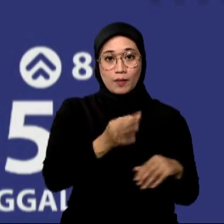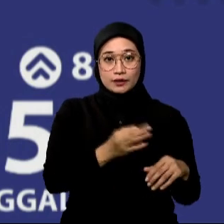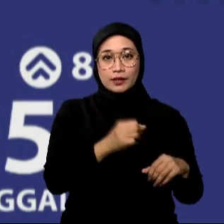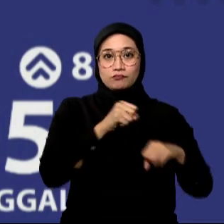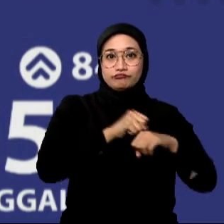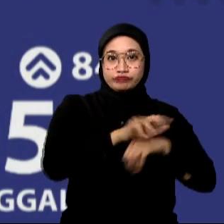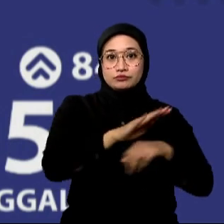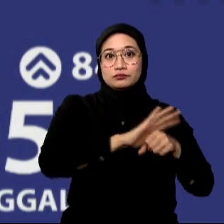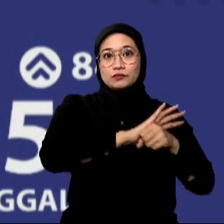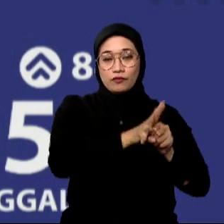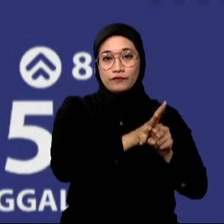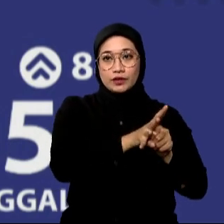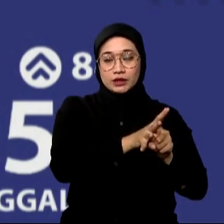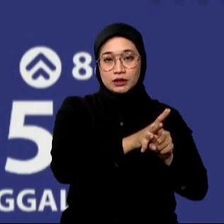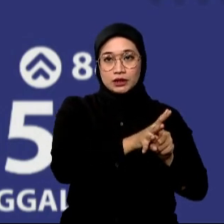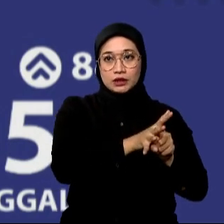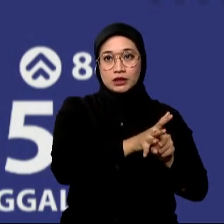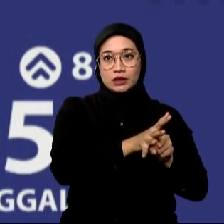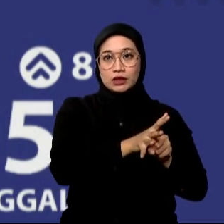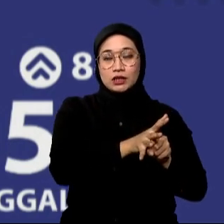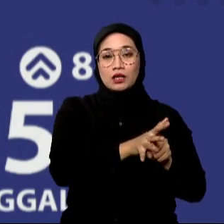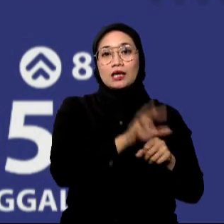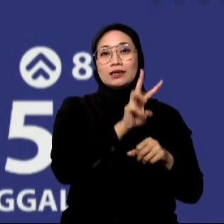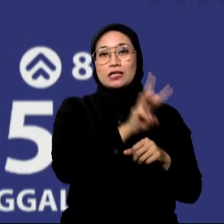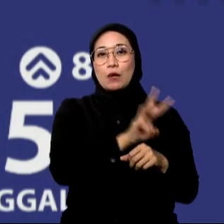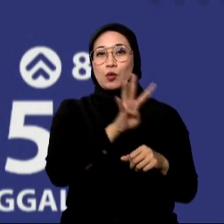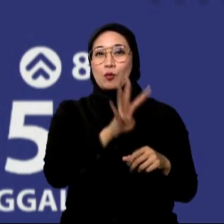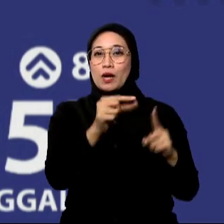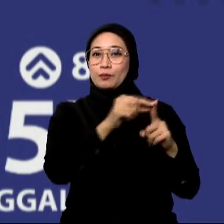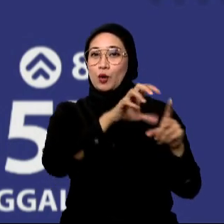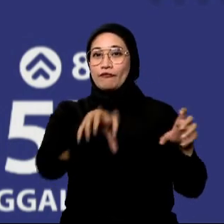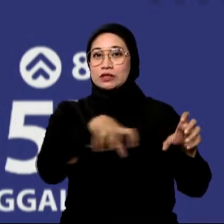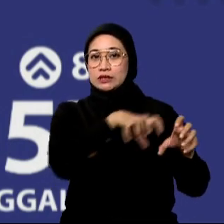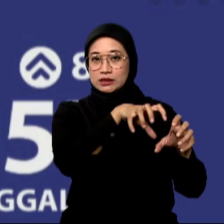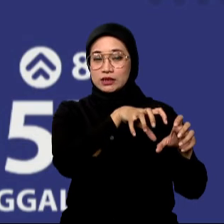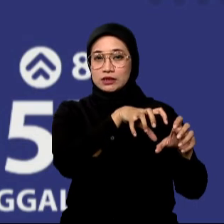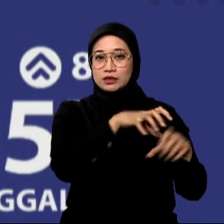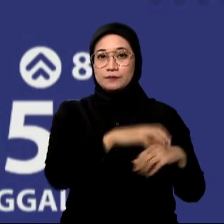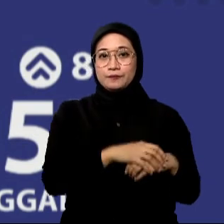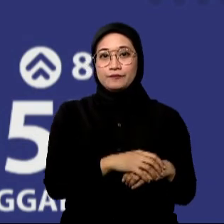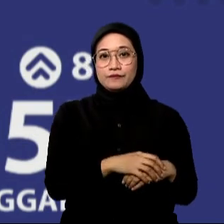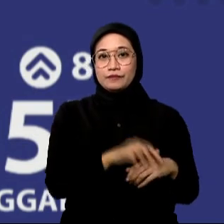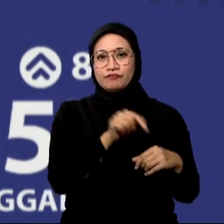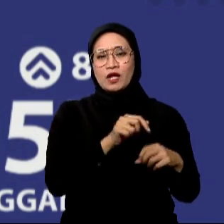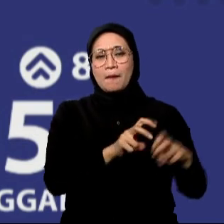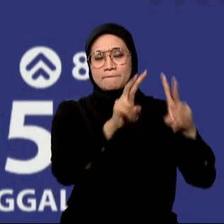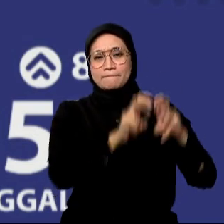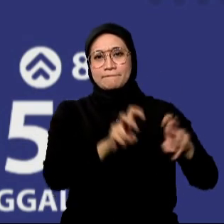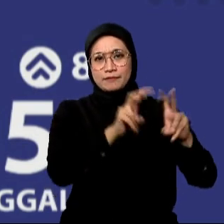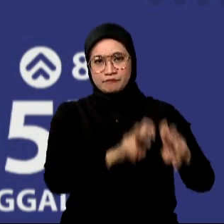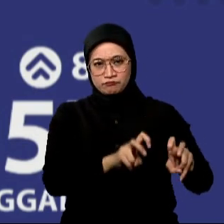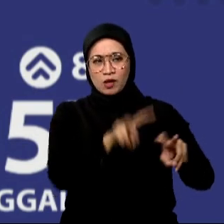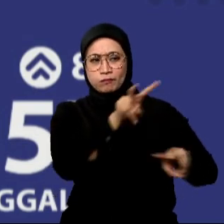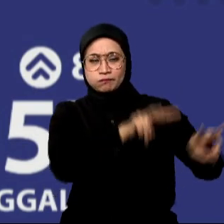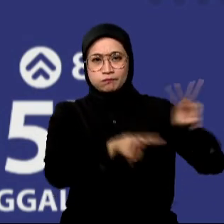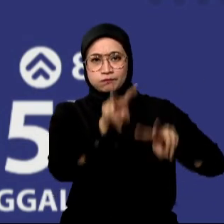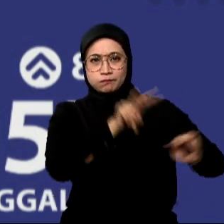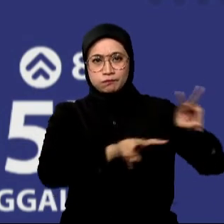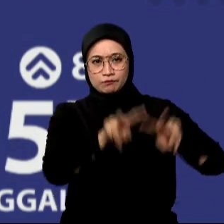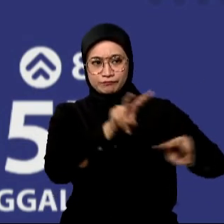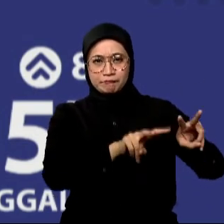provinsi. Ini yang kita dapatkan pada hari ini, namun kita masih melakukan pemantauan